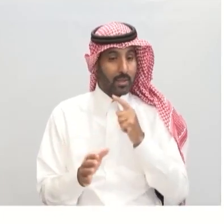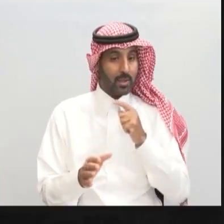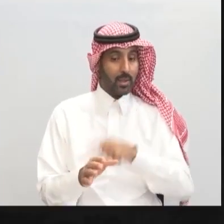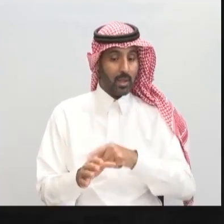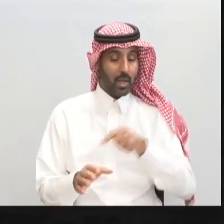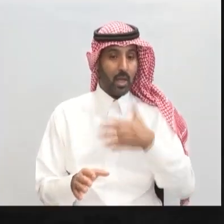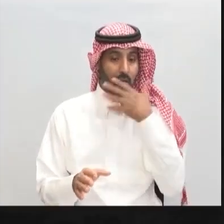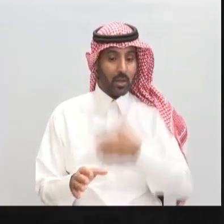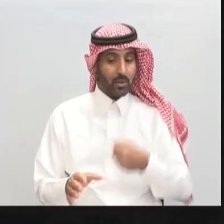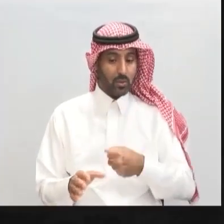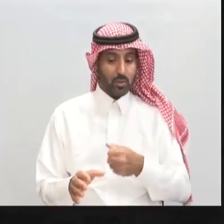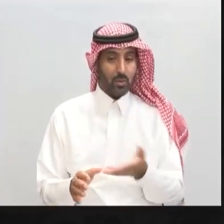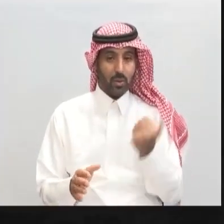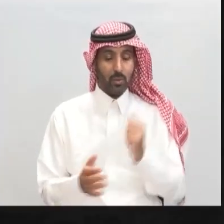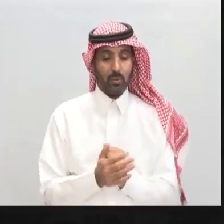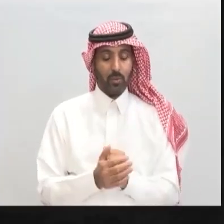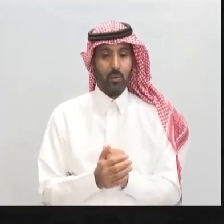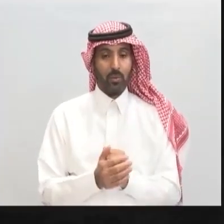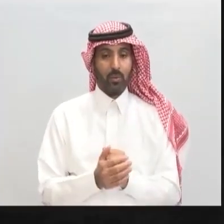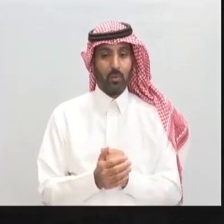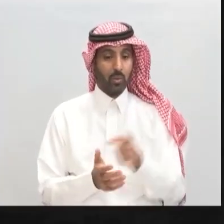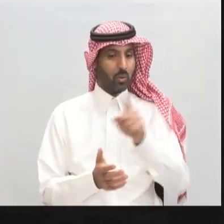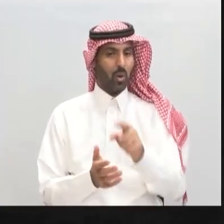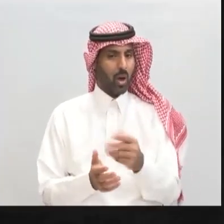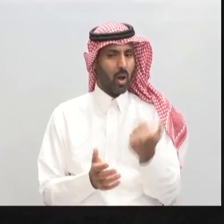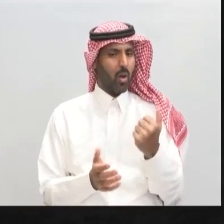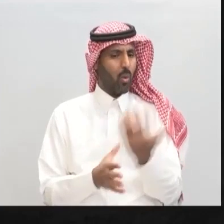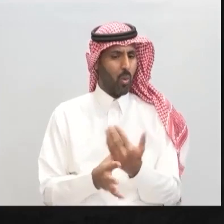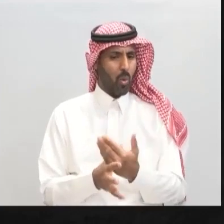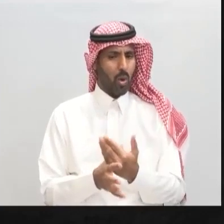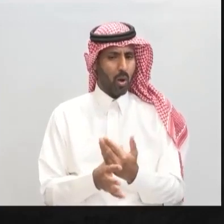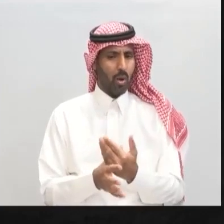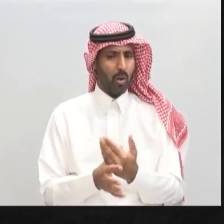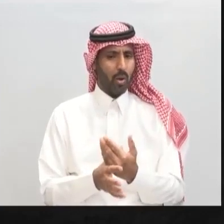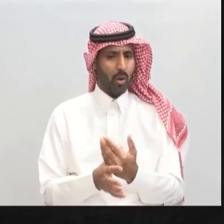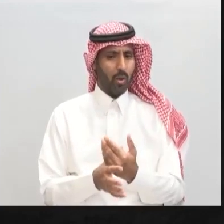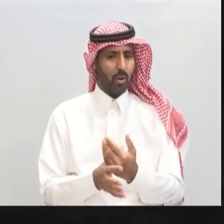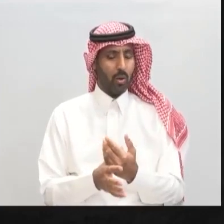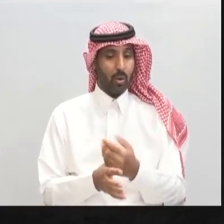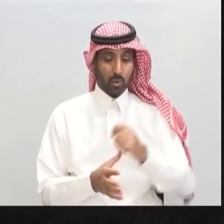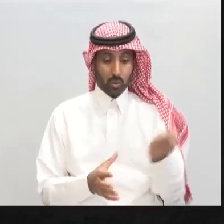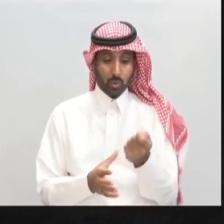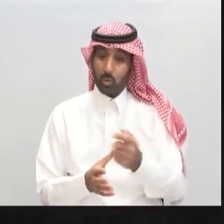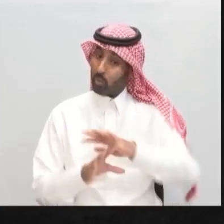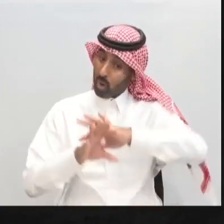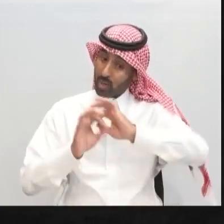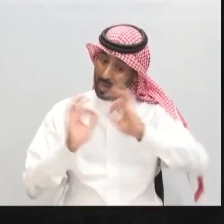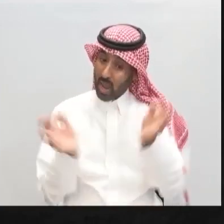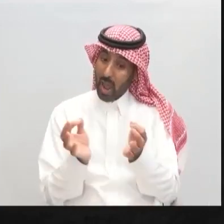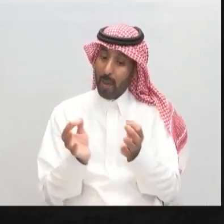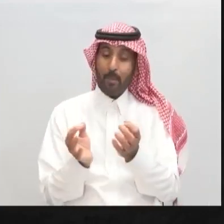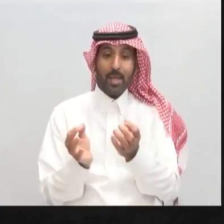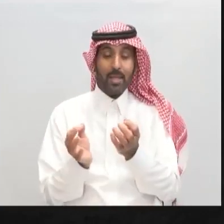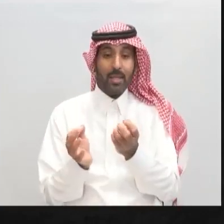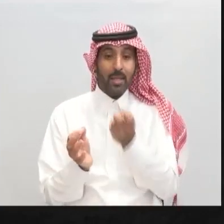سؤال يطرح عليك اخي الطالب اختي الطالبه لماذا لم يكتب القران كله